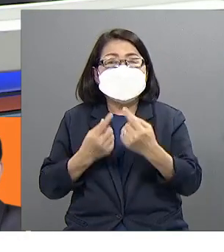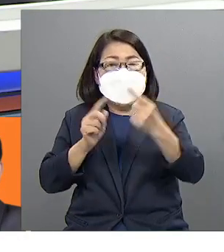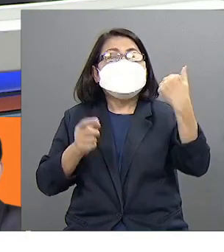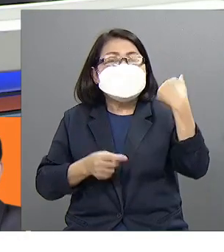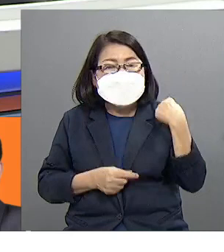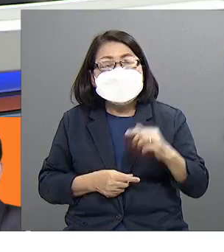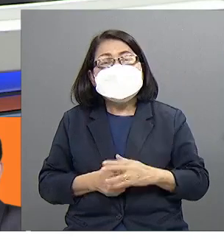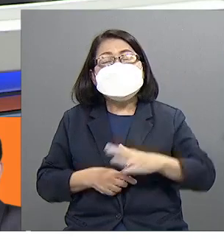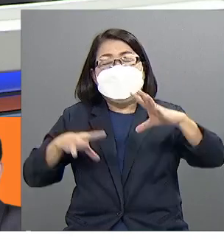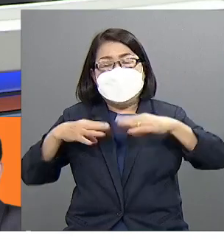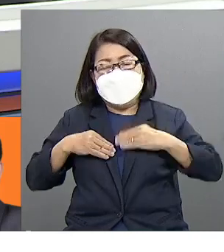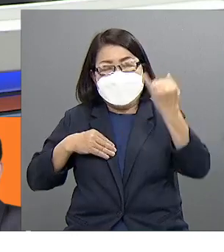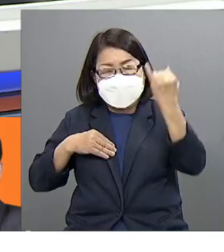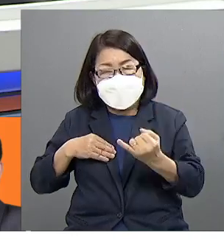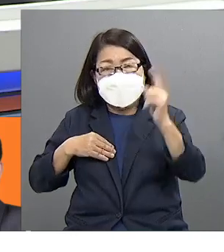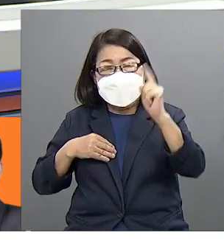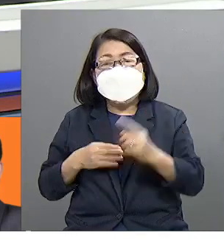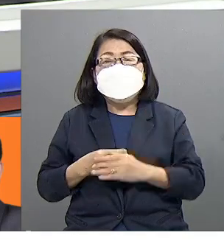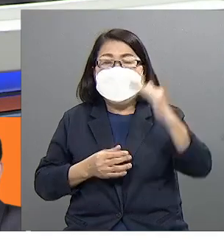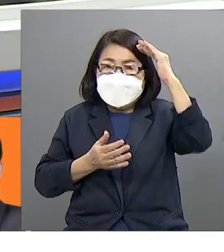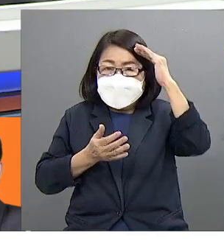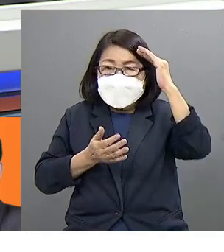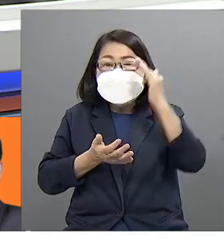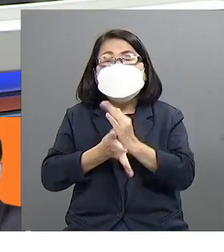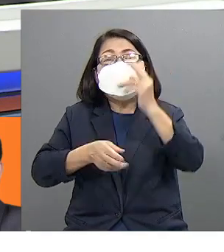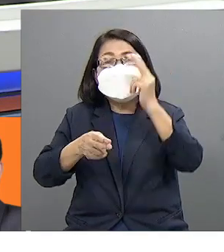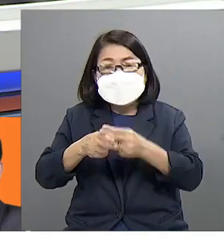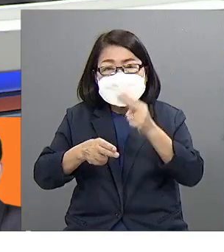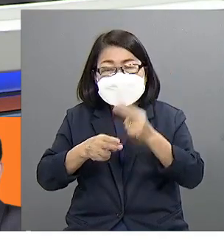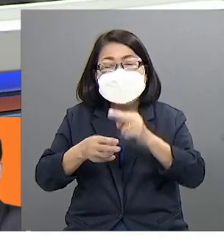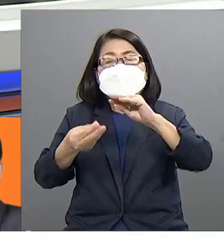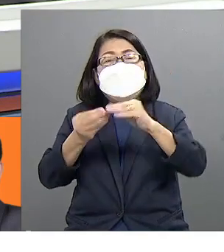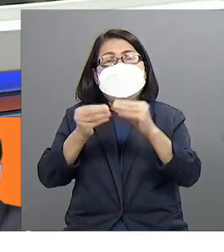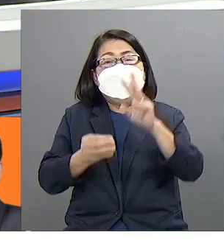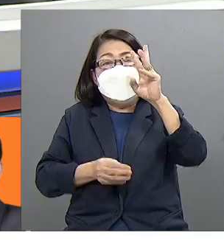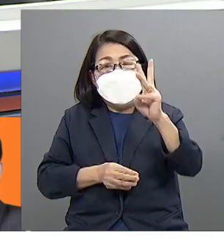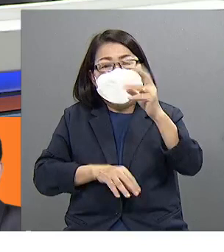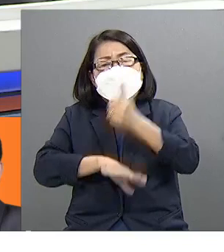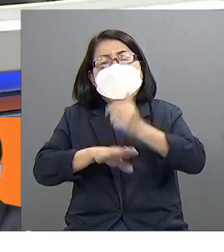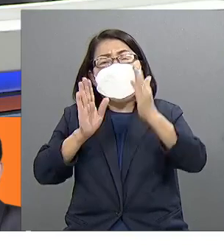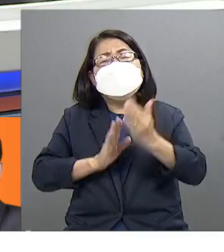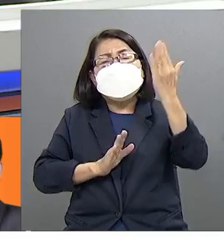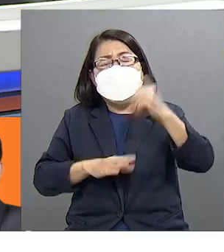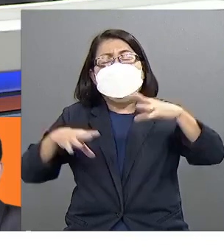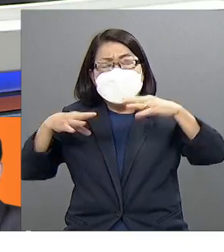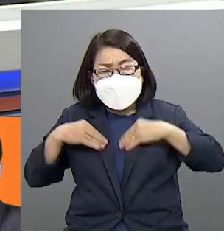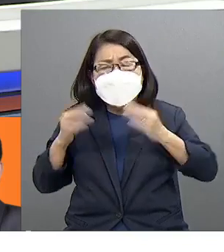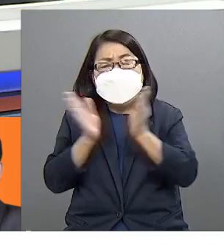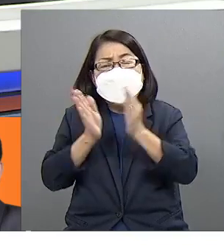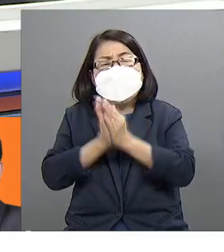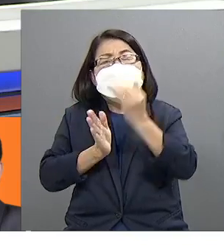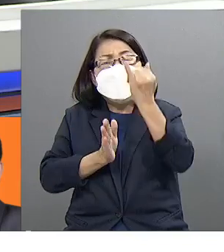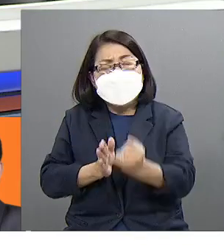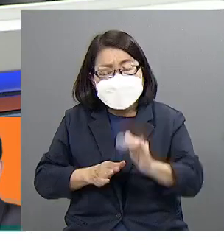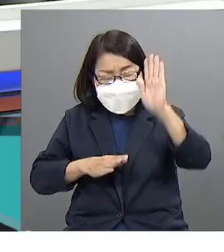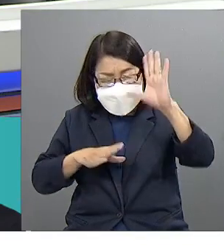แล้วก็คือพลตำรวจเอกอัศวินขวัญเมืองที่ยอมรับถึงผลคะแนนที่เกิดขึ้นนะครับ ค่ะพลตำรวจเอกอัศวินขวัญเมื